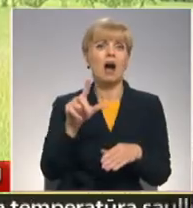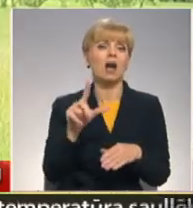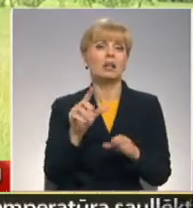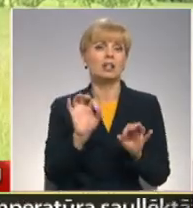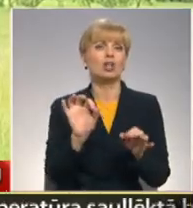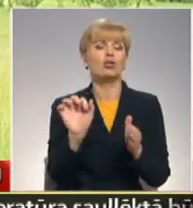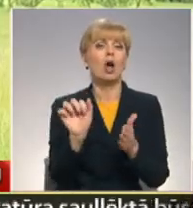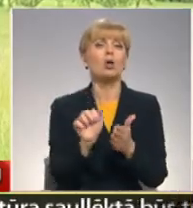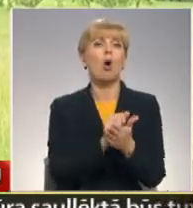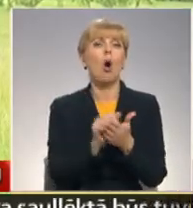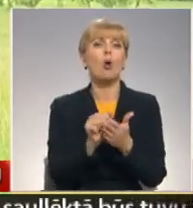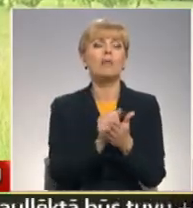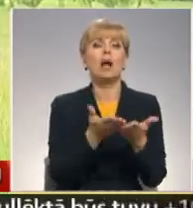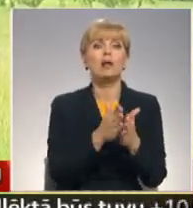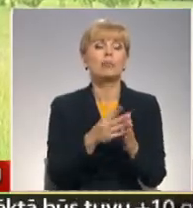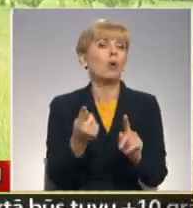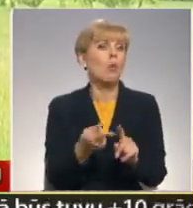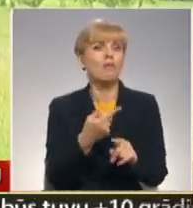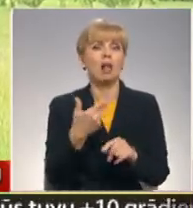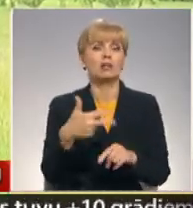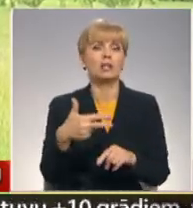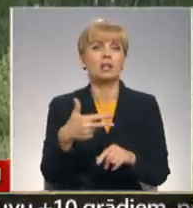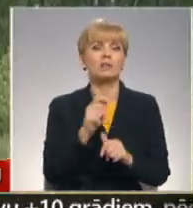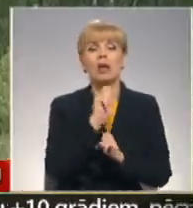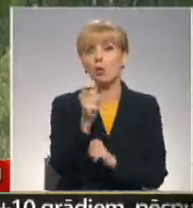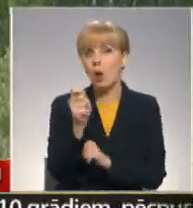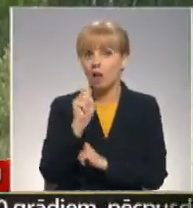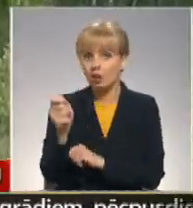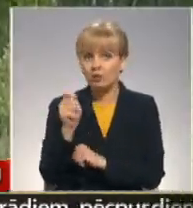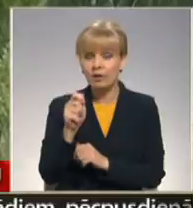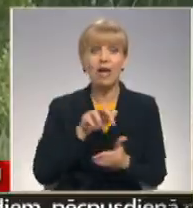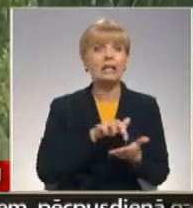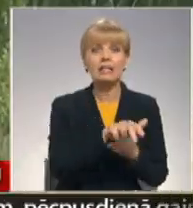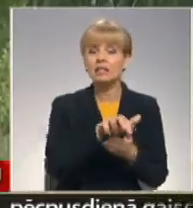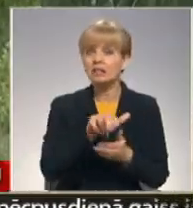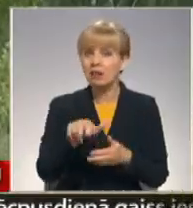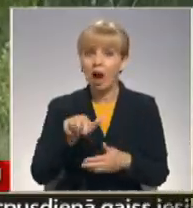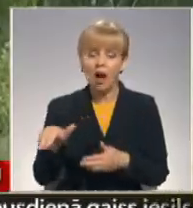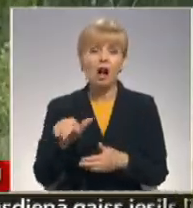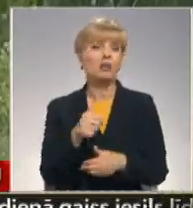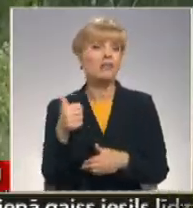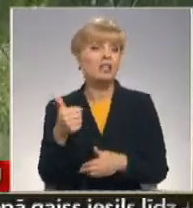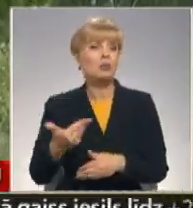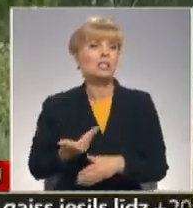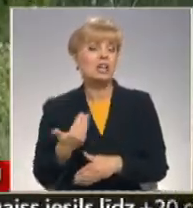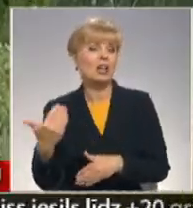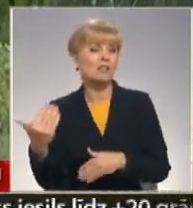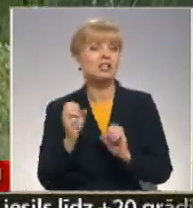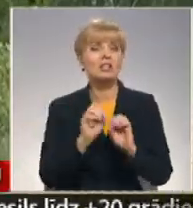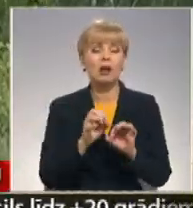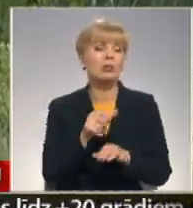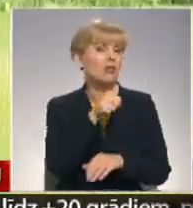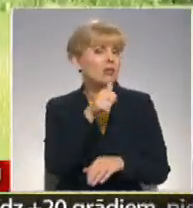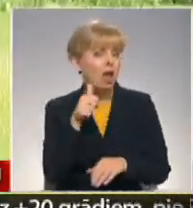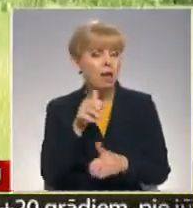tieši dokumentālās grāmatas, un kas man būs ko 30 nointervēt un izstaigāt viņu dzīves stāstus, bet nemaz